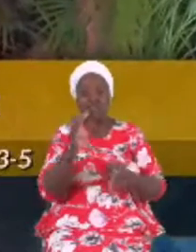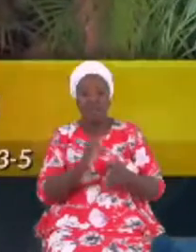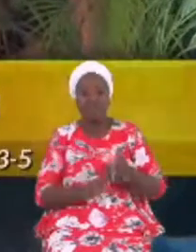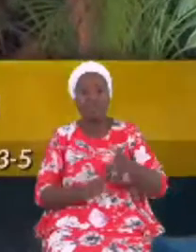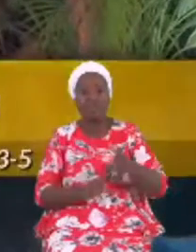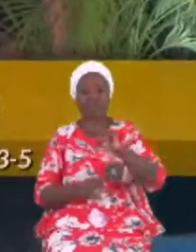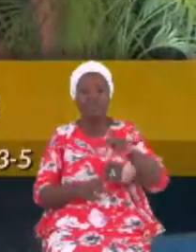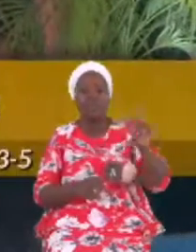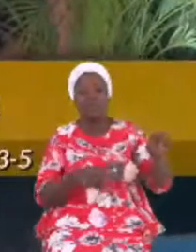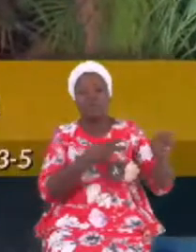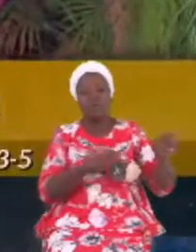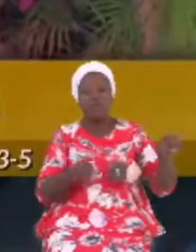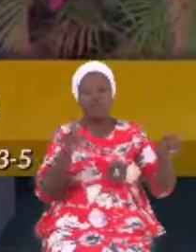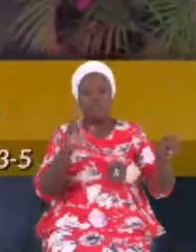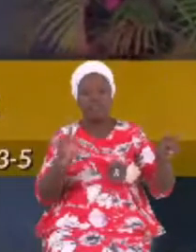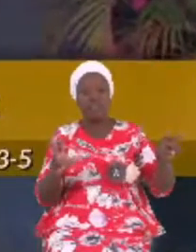22,